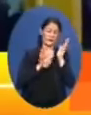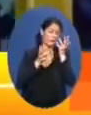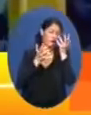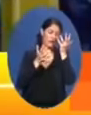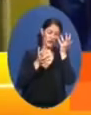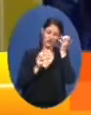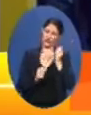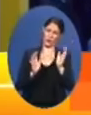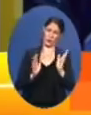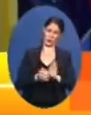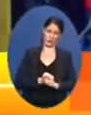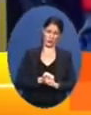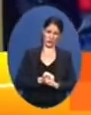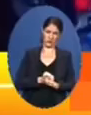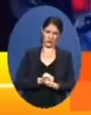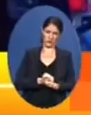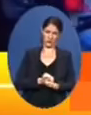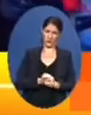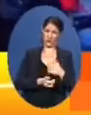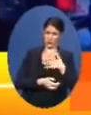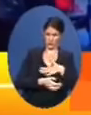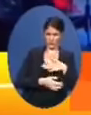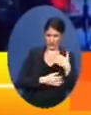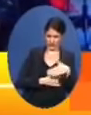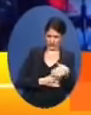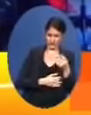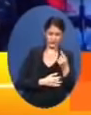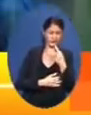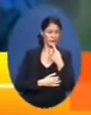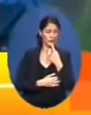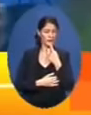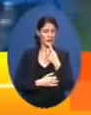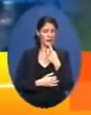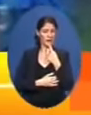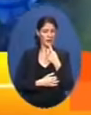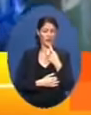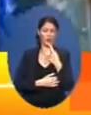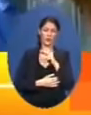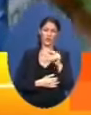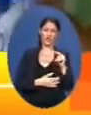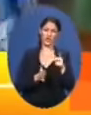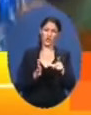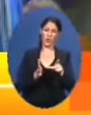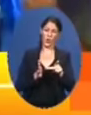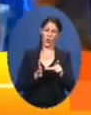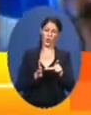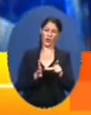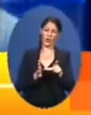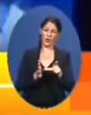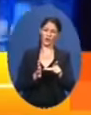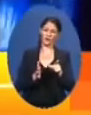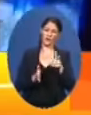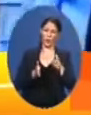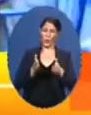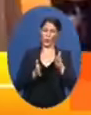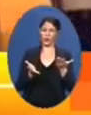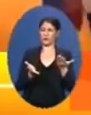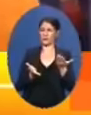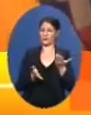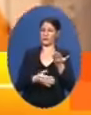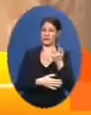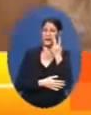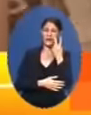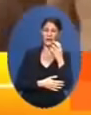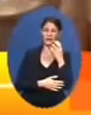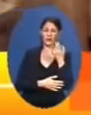לא חושב שזה יבין לניצול עובדים? רק לומר משהו קטן, כל הסיפור של טכנולוגיה ואוטומציה, בסוף מסתכלים על המקרו, לאן זה בא